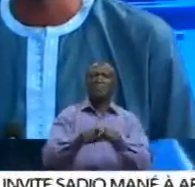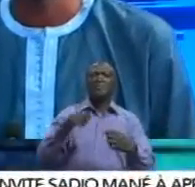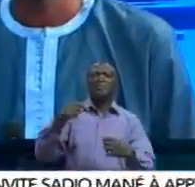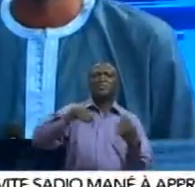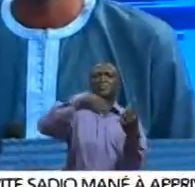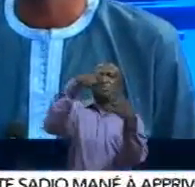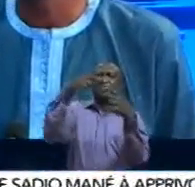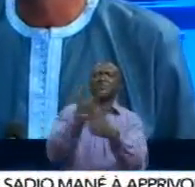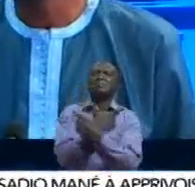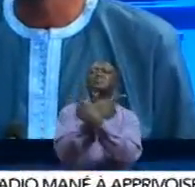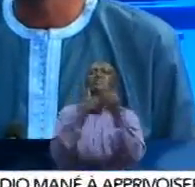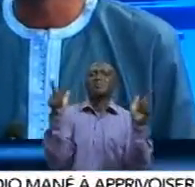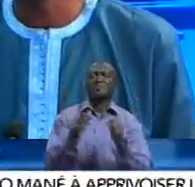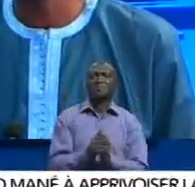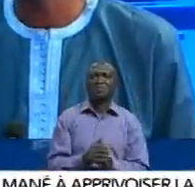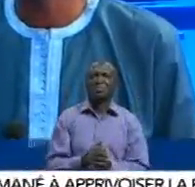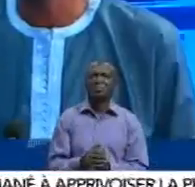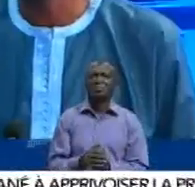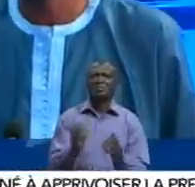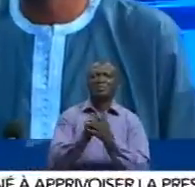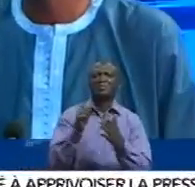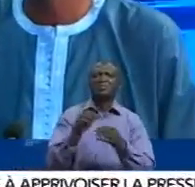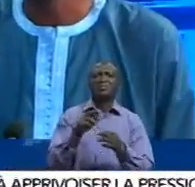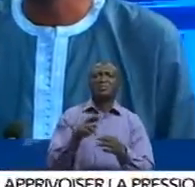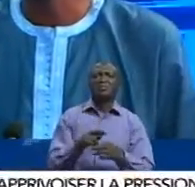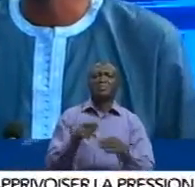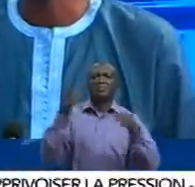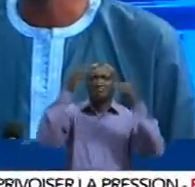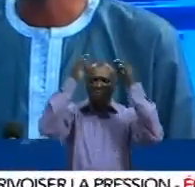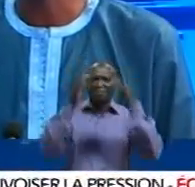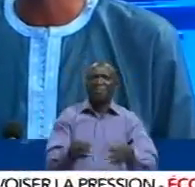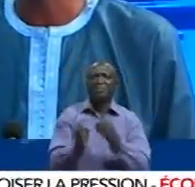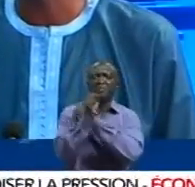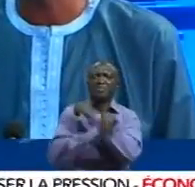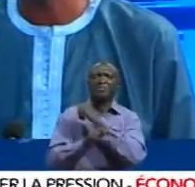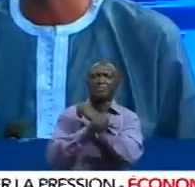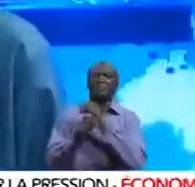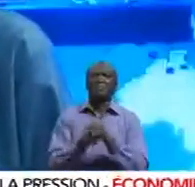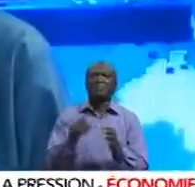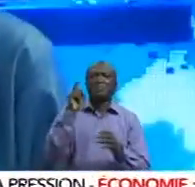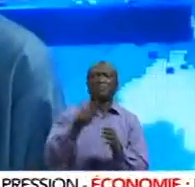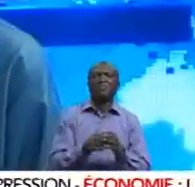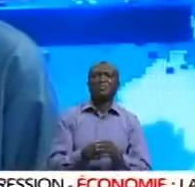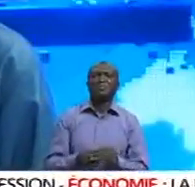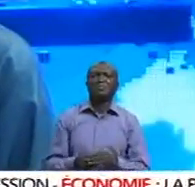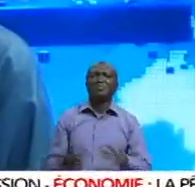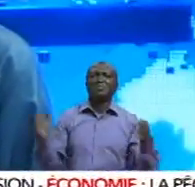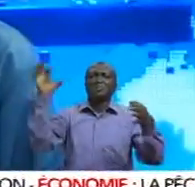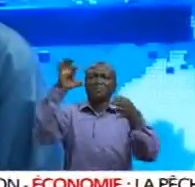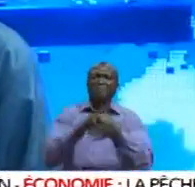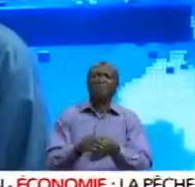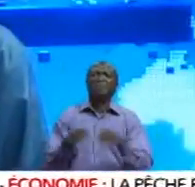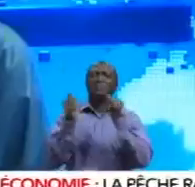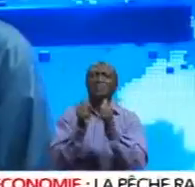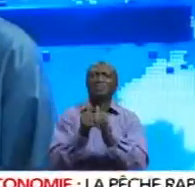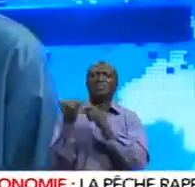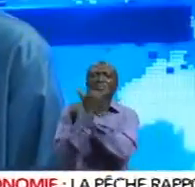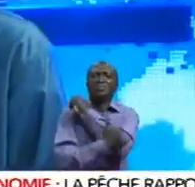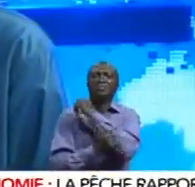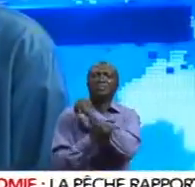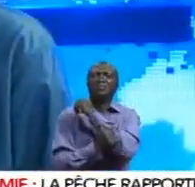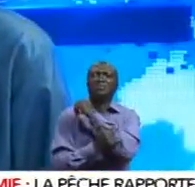des des dispositions euh qui sont prises le Sénégal signe depuis quelques temps des accords avec les pays européens on doit questionner ces